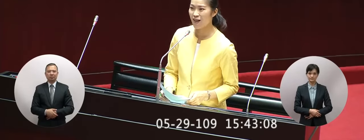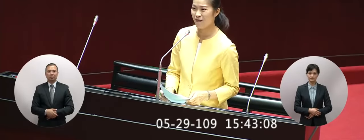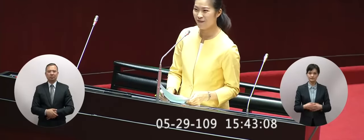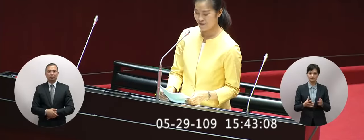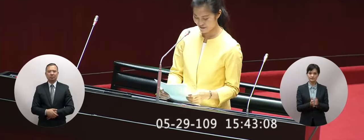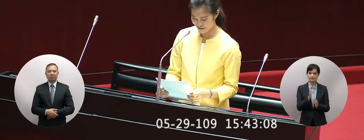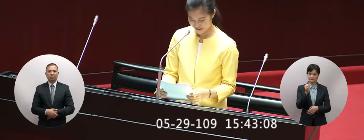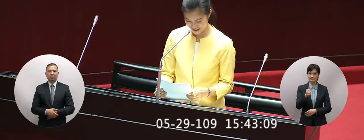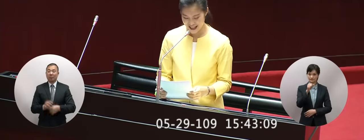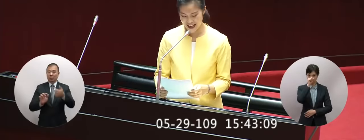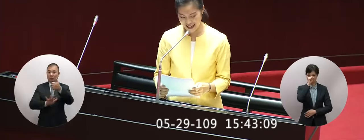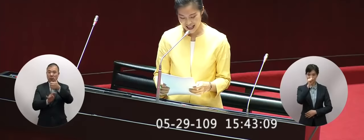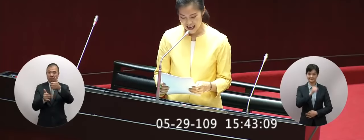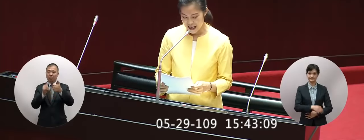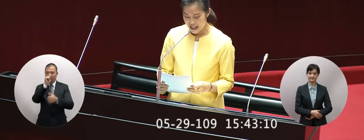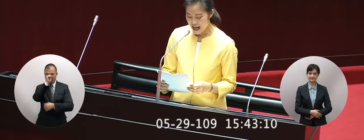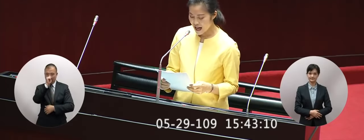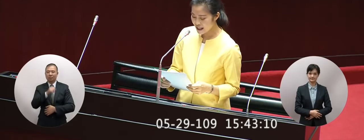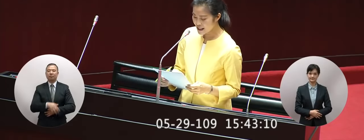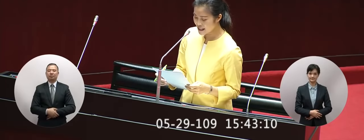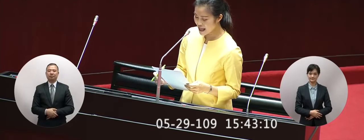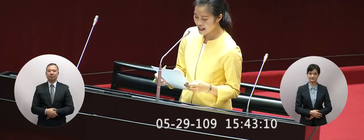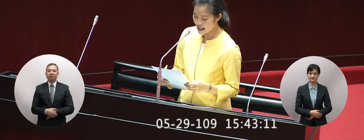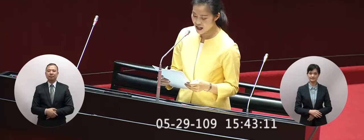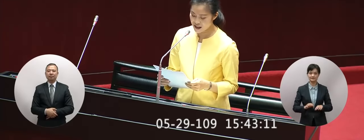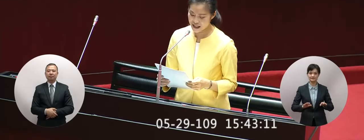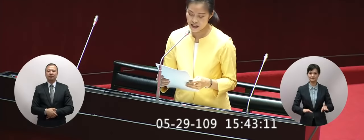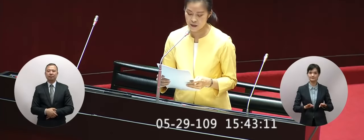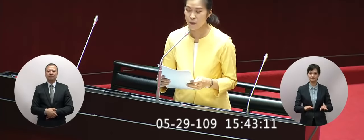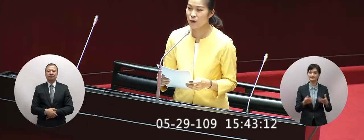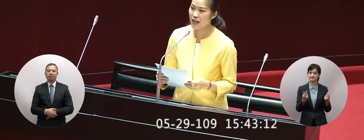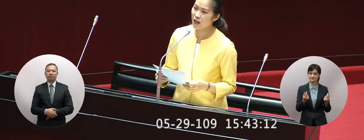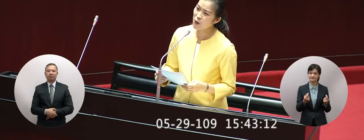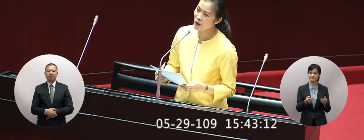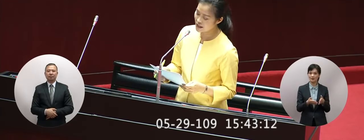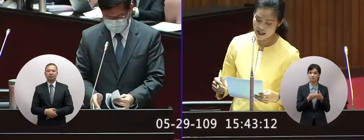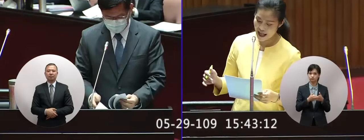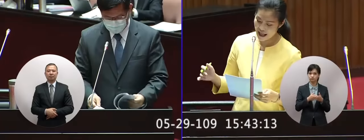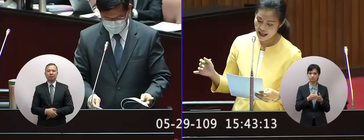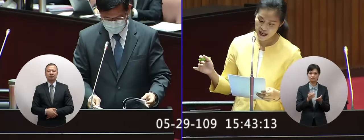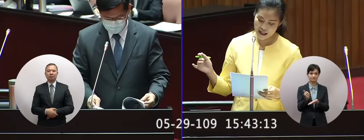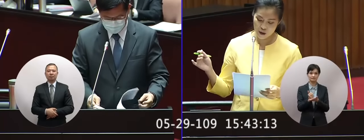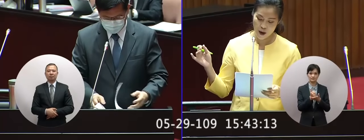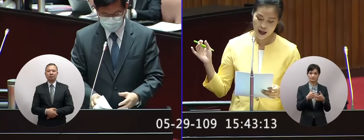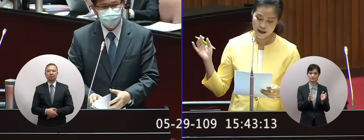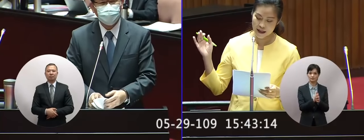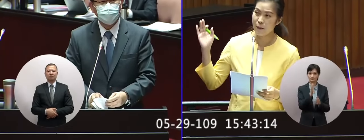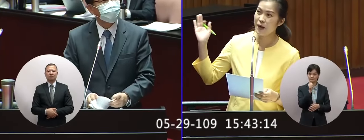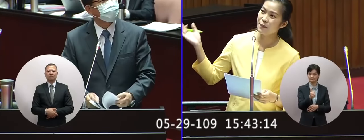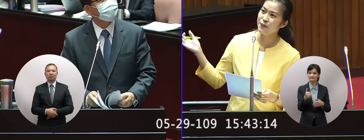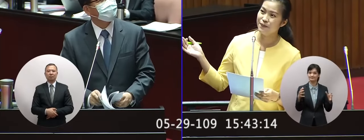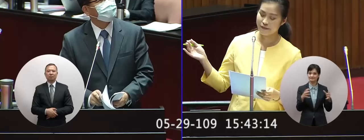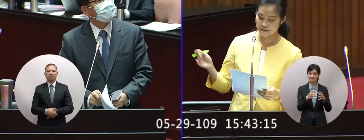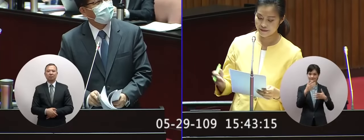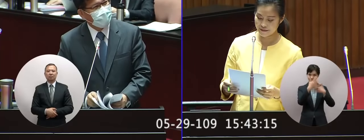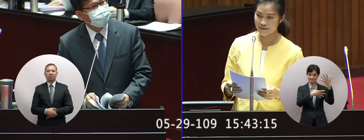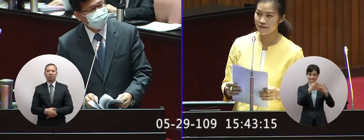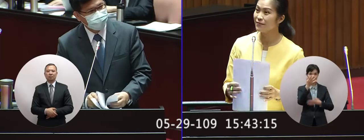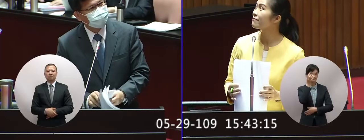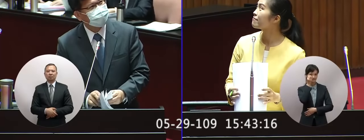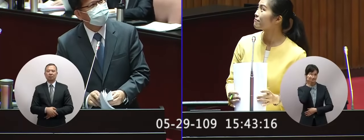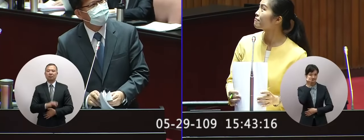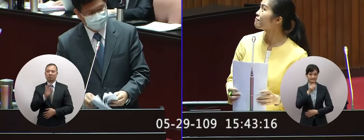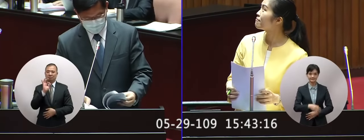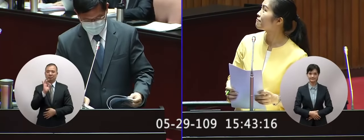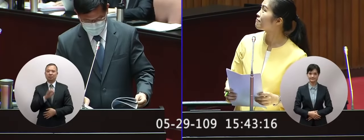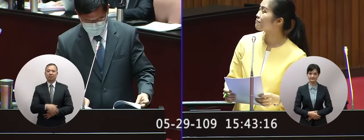部长好。 啊，委员好。 现在也要请部长跟我一起来看一段影片。 好。